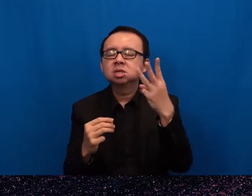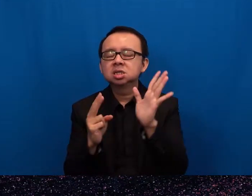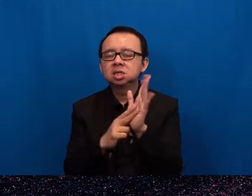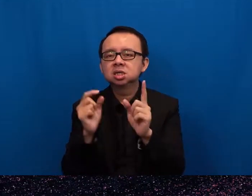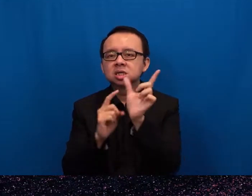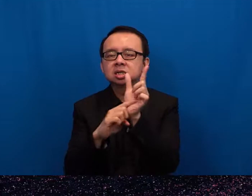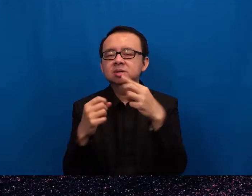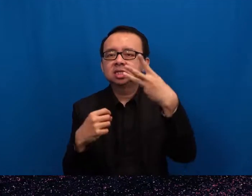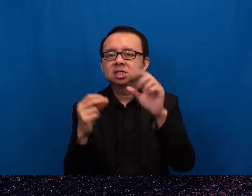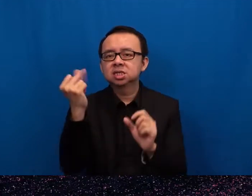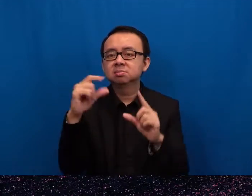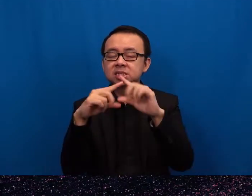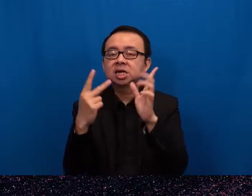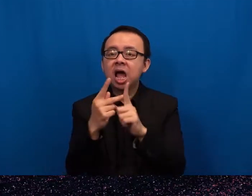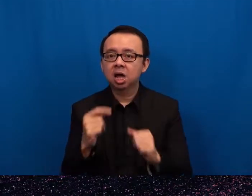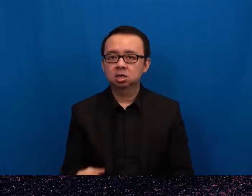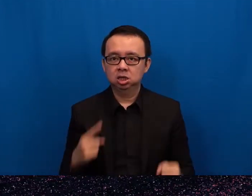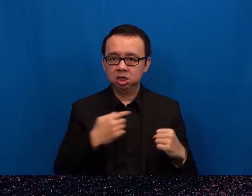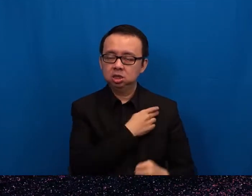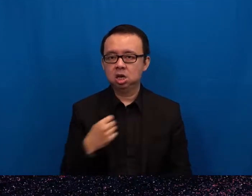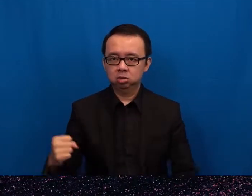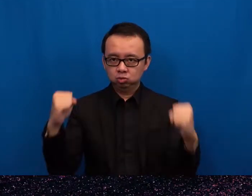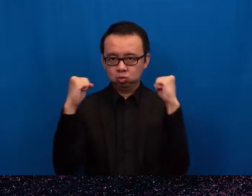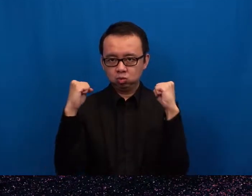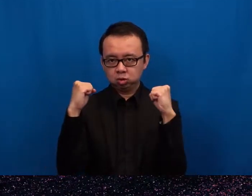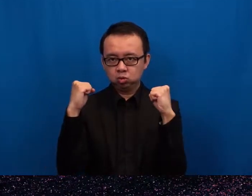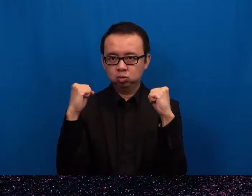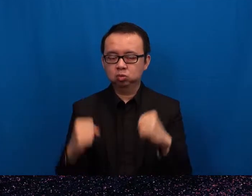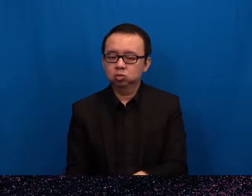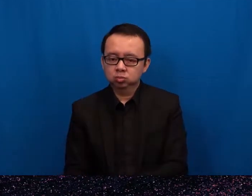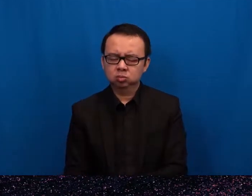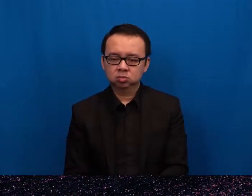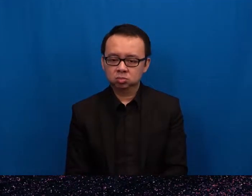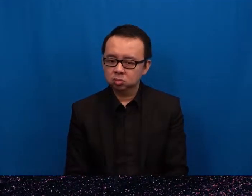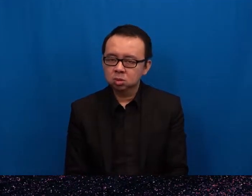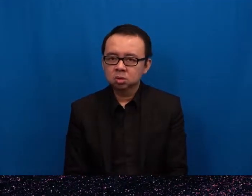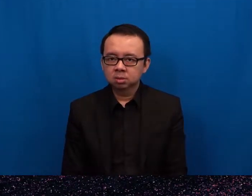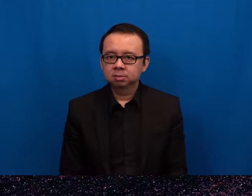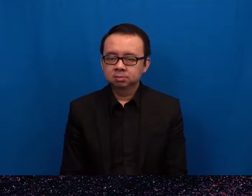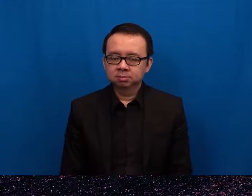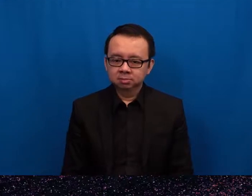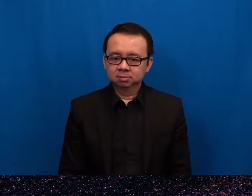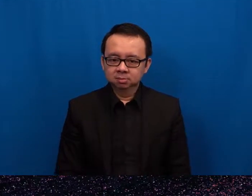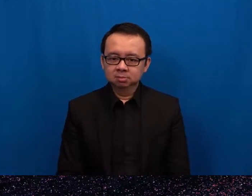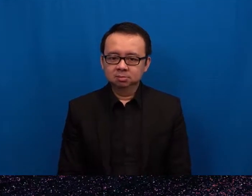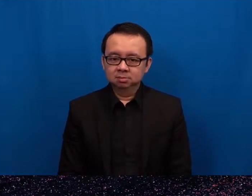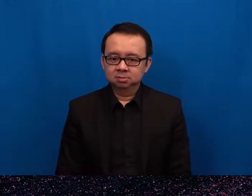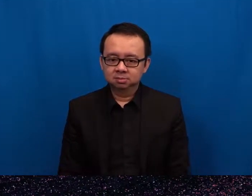journey. Dia bawa orang-orang yang yang punya DNA yang sama. Silas contohnya waktu dia di